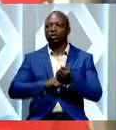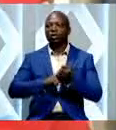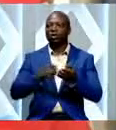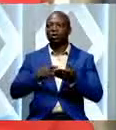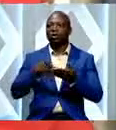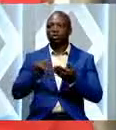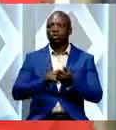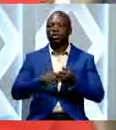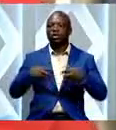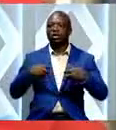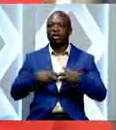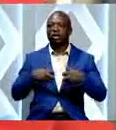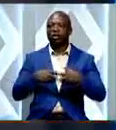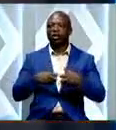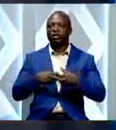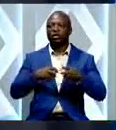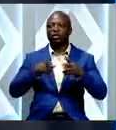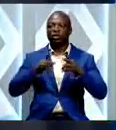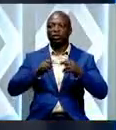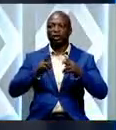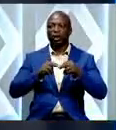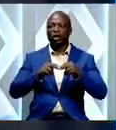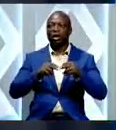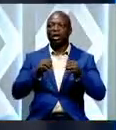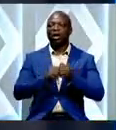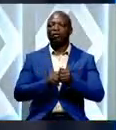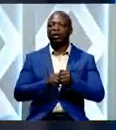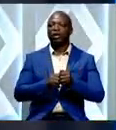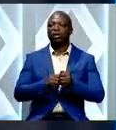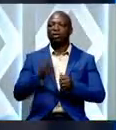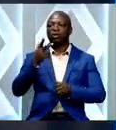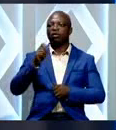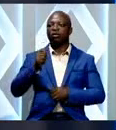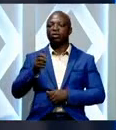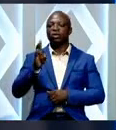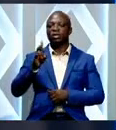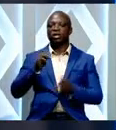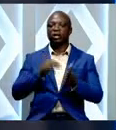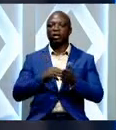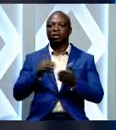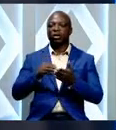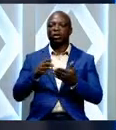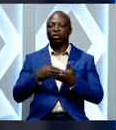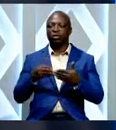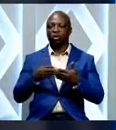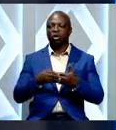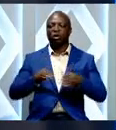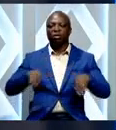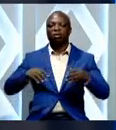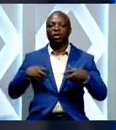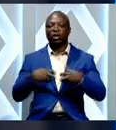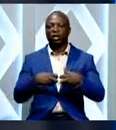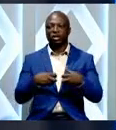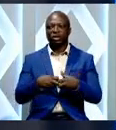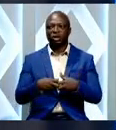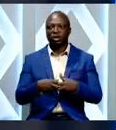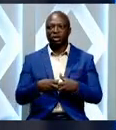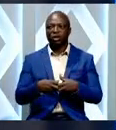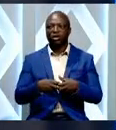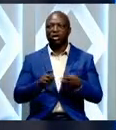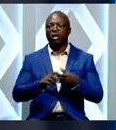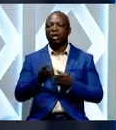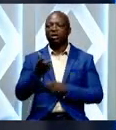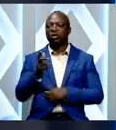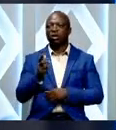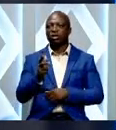projet d'électrification rurale avec 3,7 millions de dollars pour fournir l'électricité à